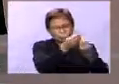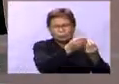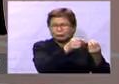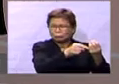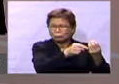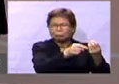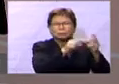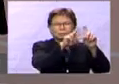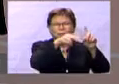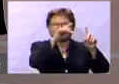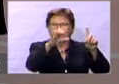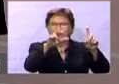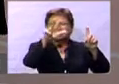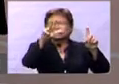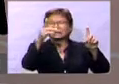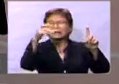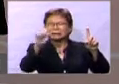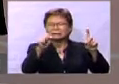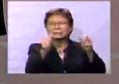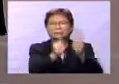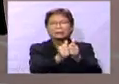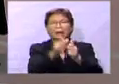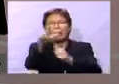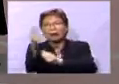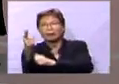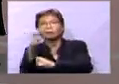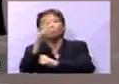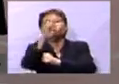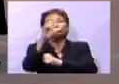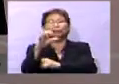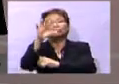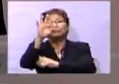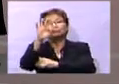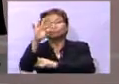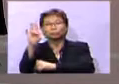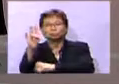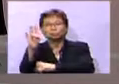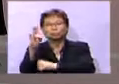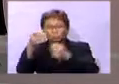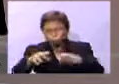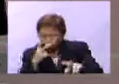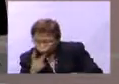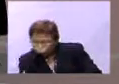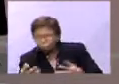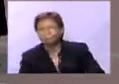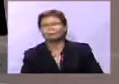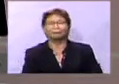daripada 1,803 kes dengan bakinya 797 orang telah dijumpai.